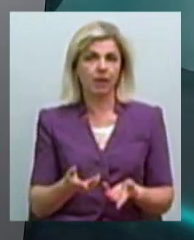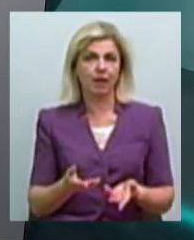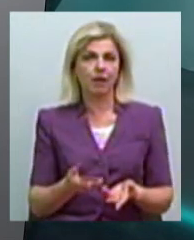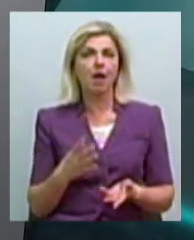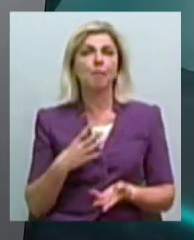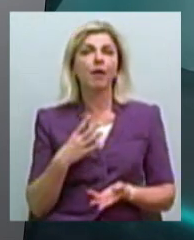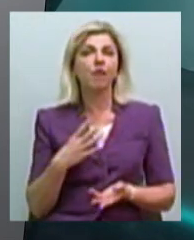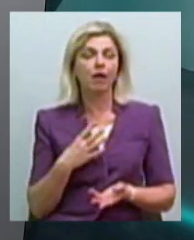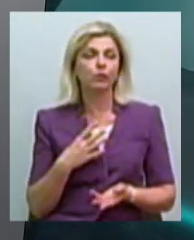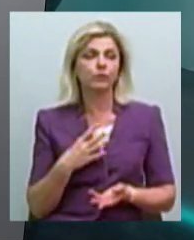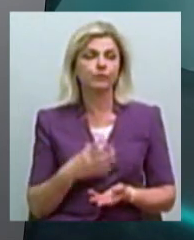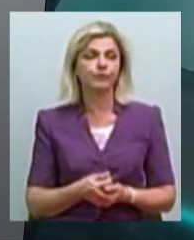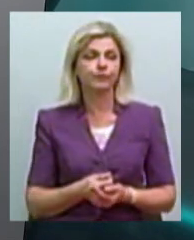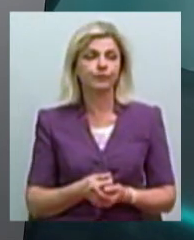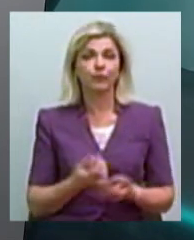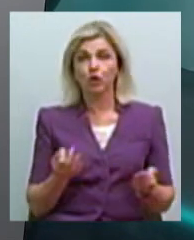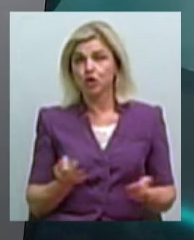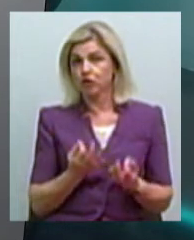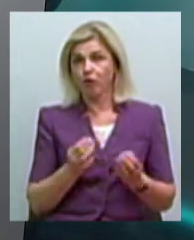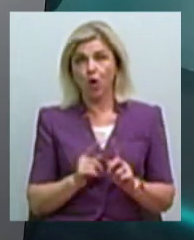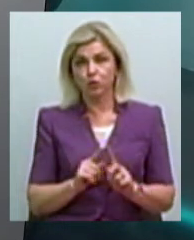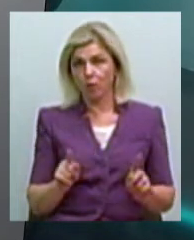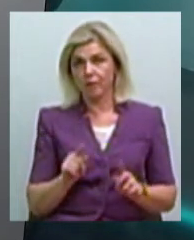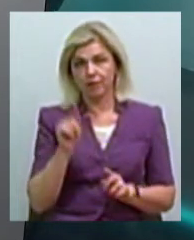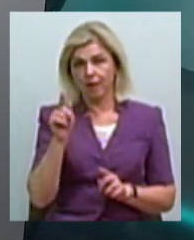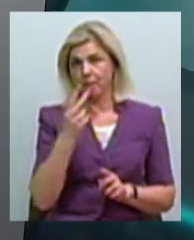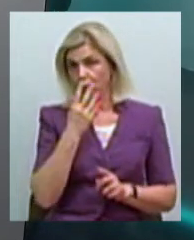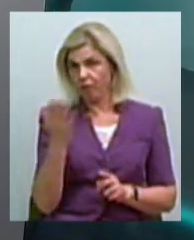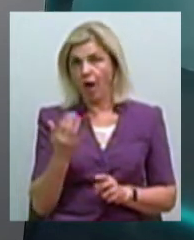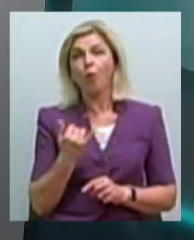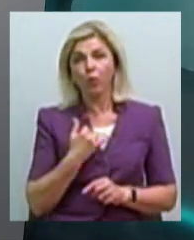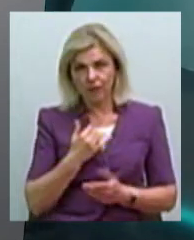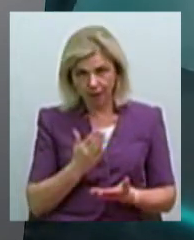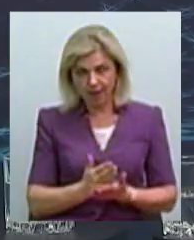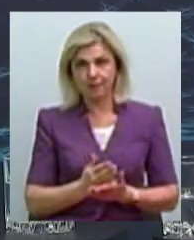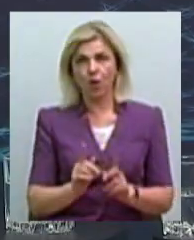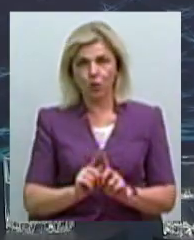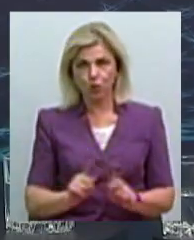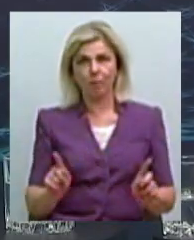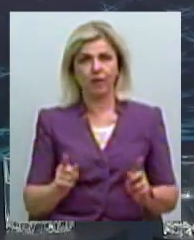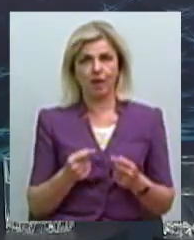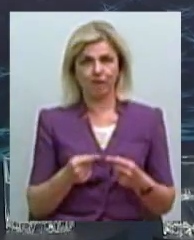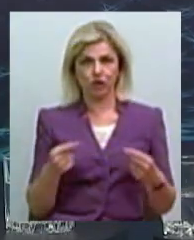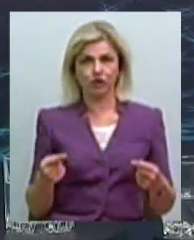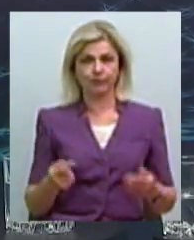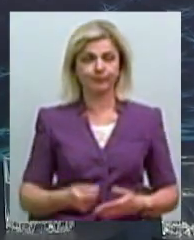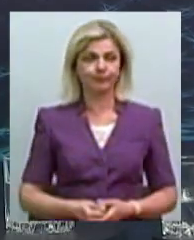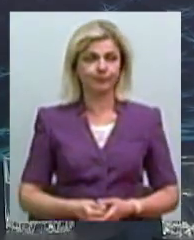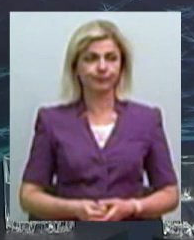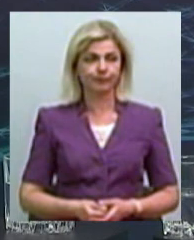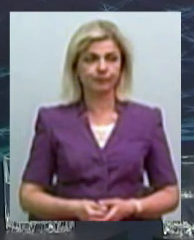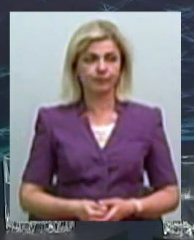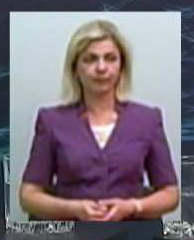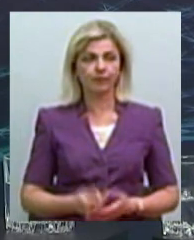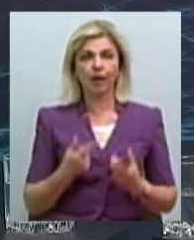ну, скажем, ничего особенного там можно не увидеть. А у нас есть особенные вещи, которые мало где